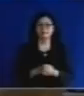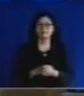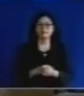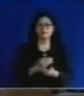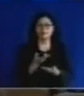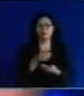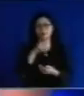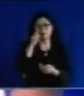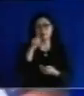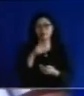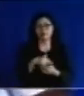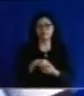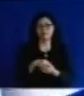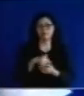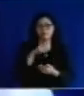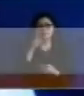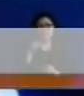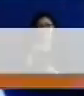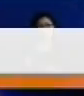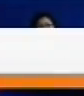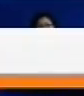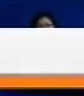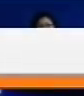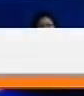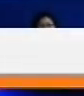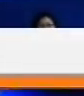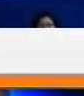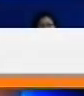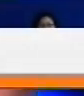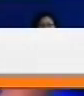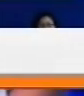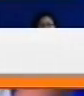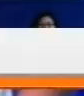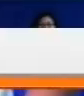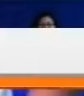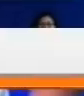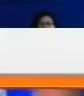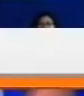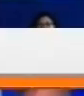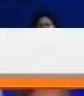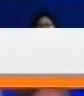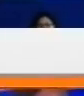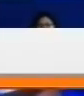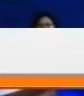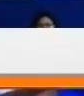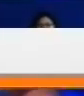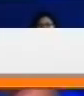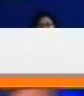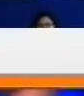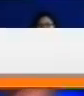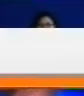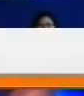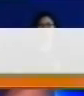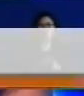moderator. Pertanyaan kami kepada calon nomor 2, yang kebetulan saat